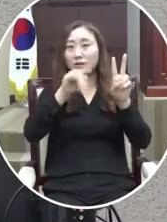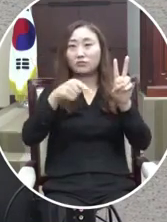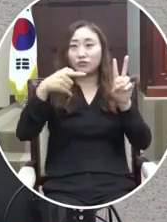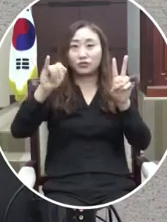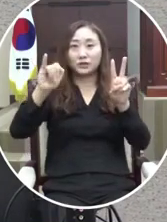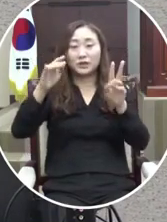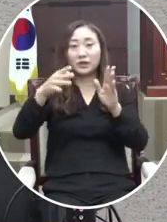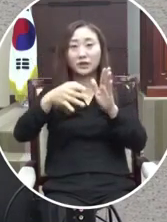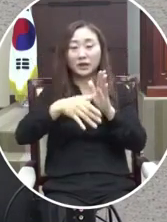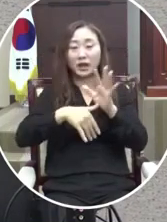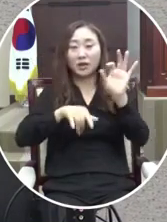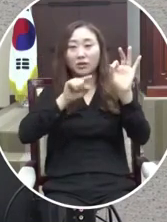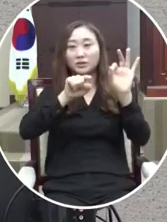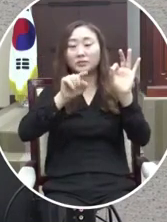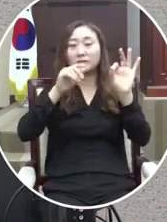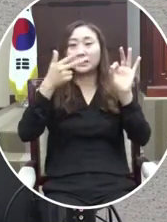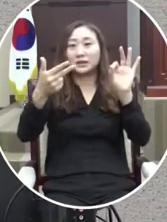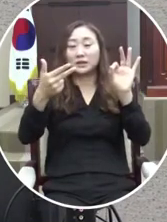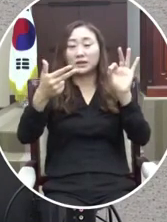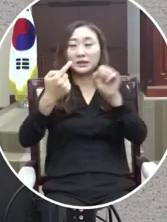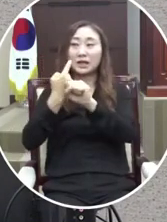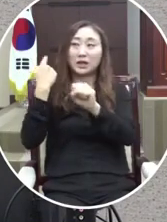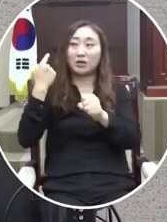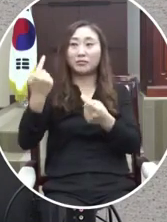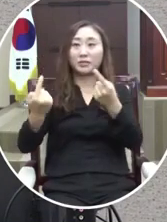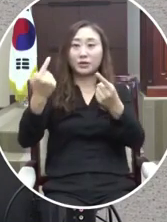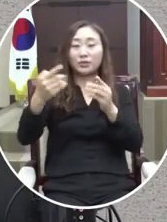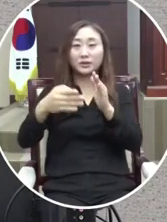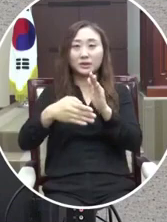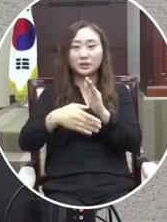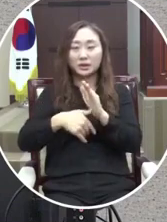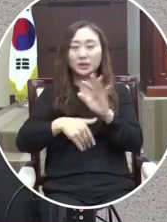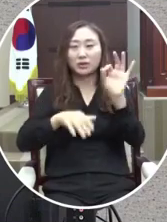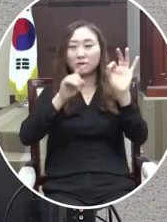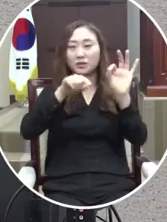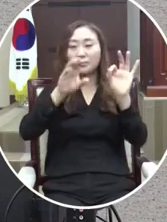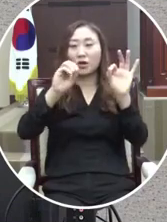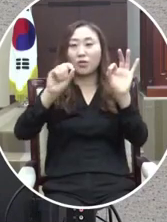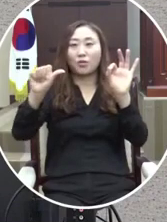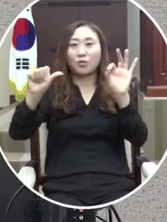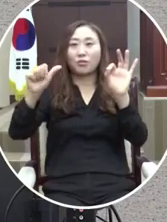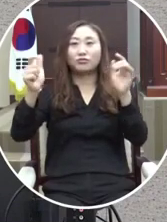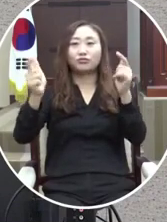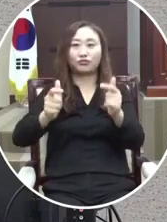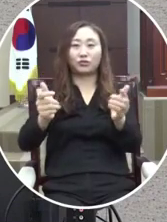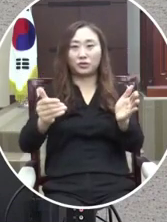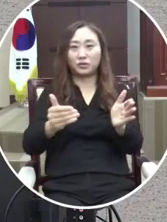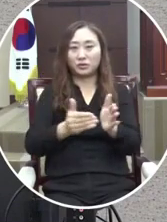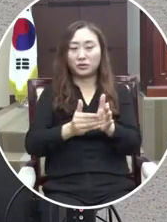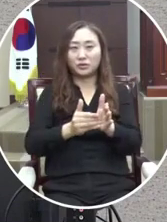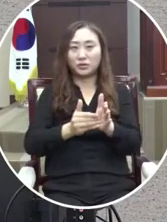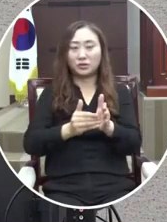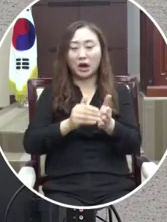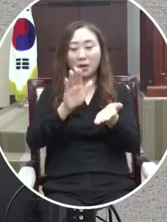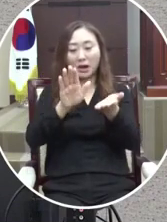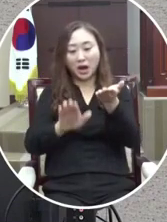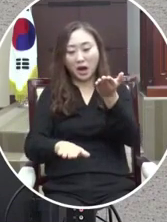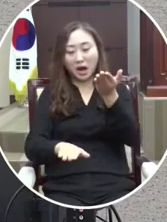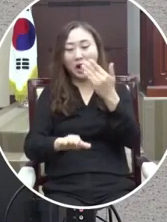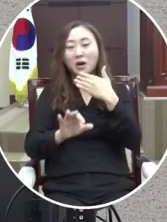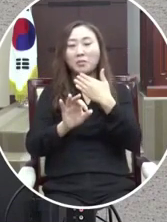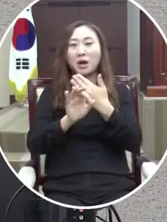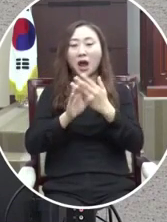출산율은 0.7명으로 1년 전보다 0.05명 줄었습니다. 추세적으로 하반기로